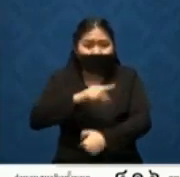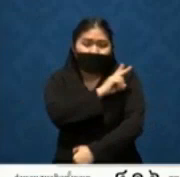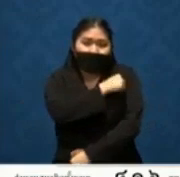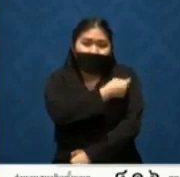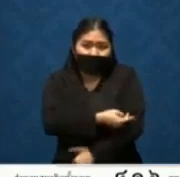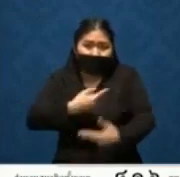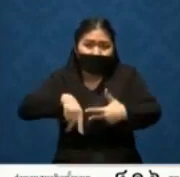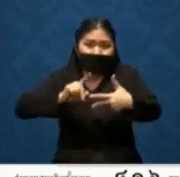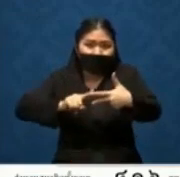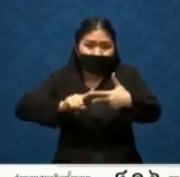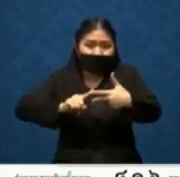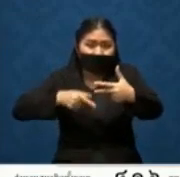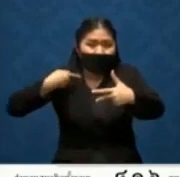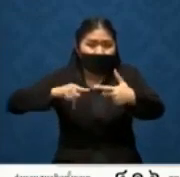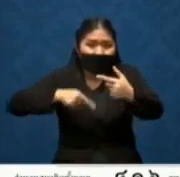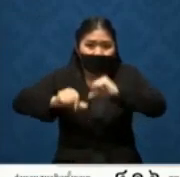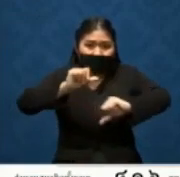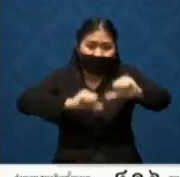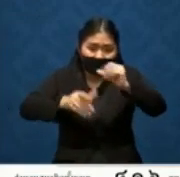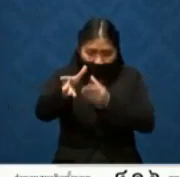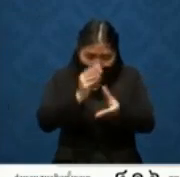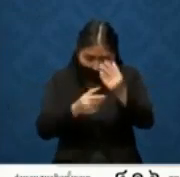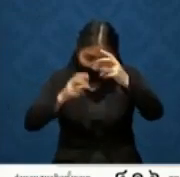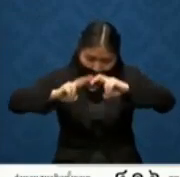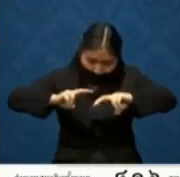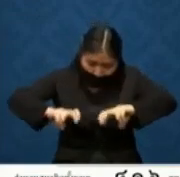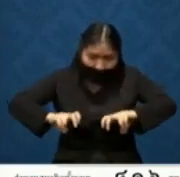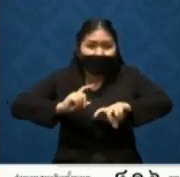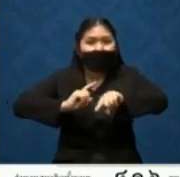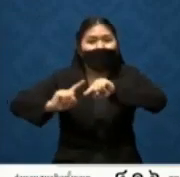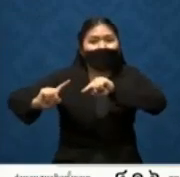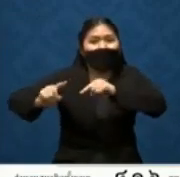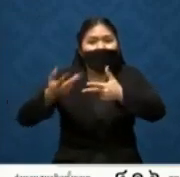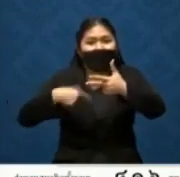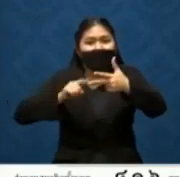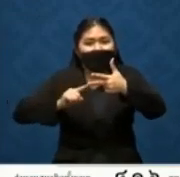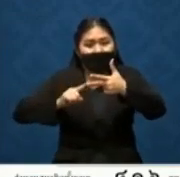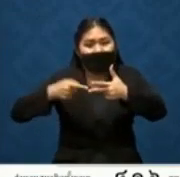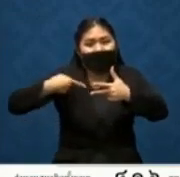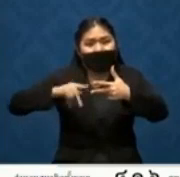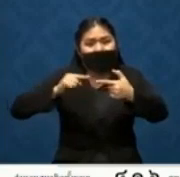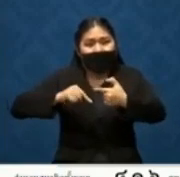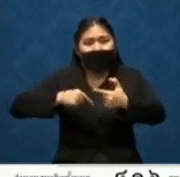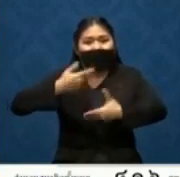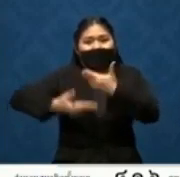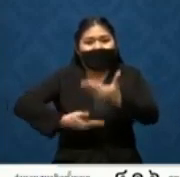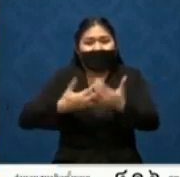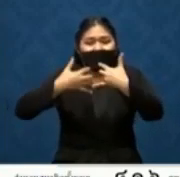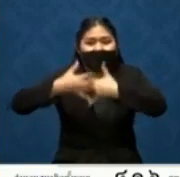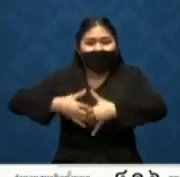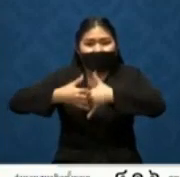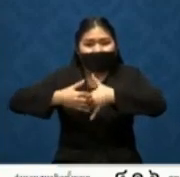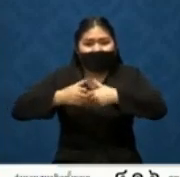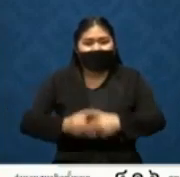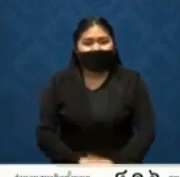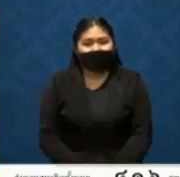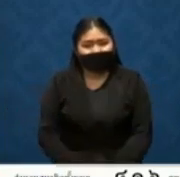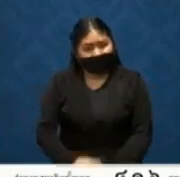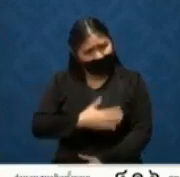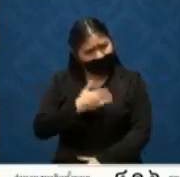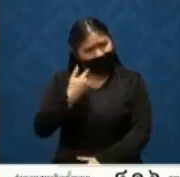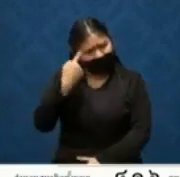2เพื่อประโยชน์ทางวิทยาศาสตร์การศึกษาวิเคราะห์หรือวิจัย 3เพื่อประโยชน์ในเชิงพาณิชย์และอุตสาหกรรม